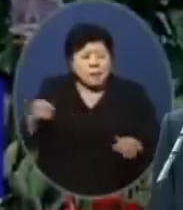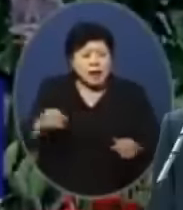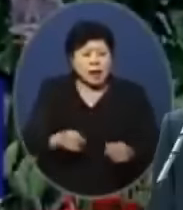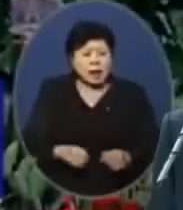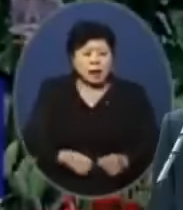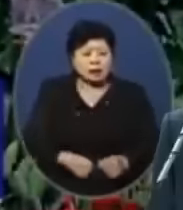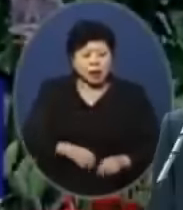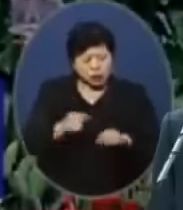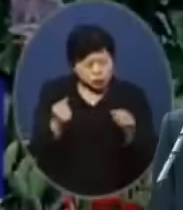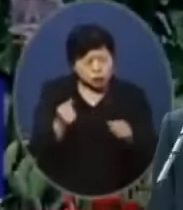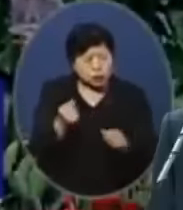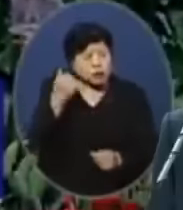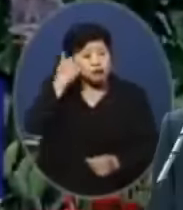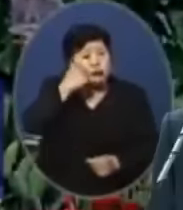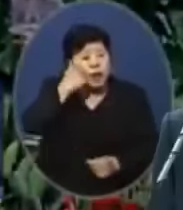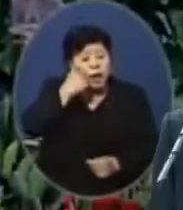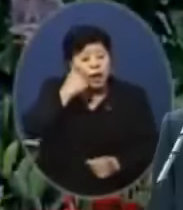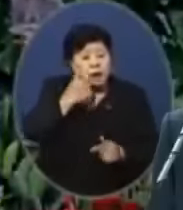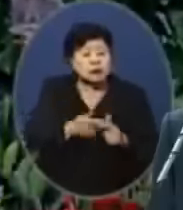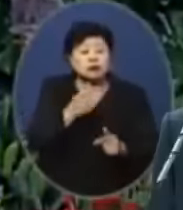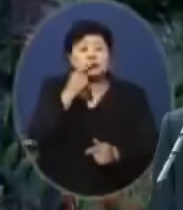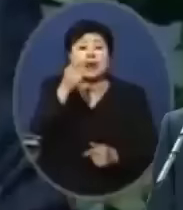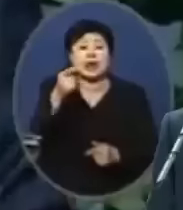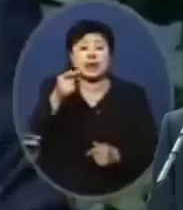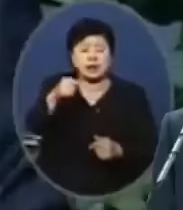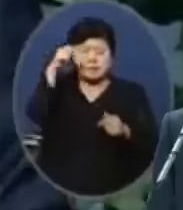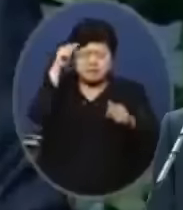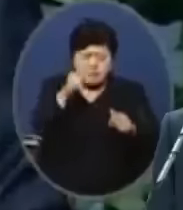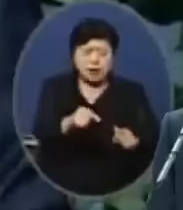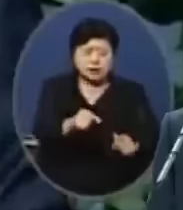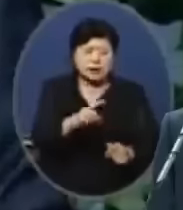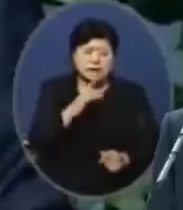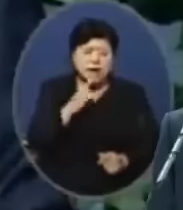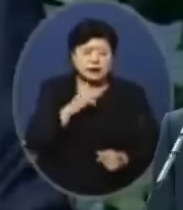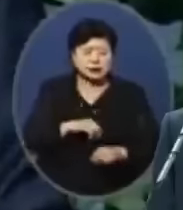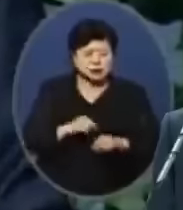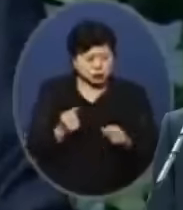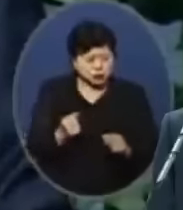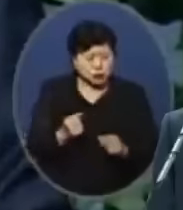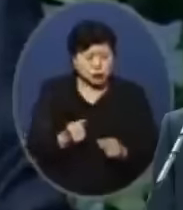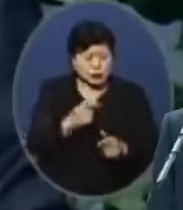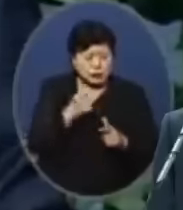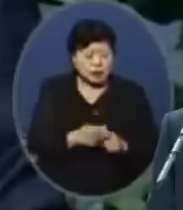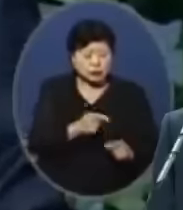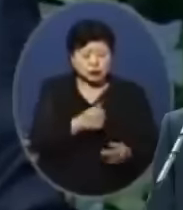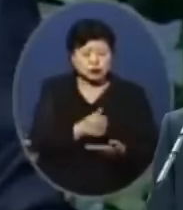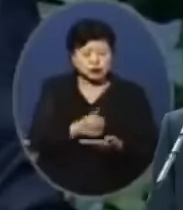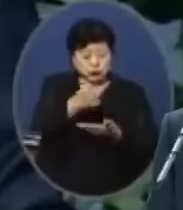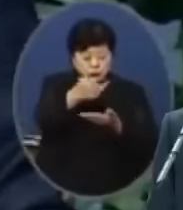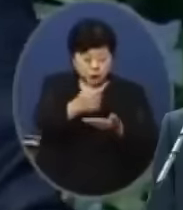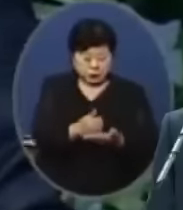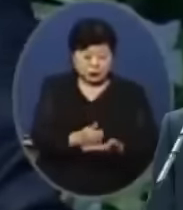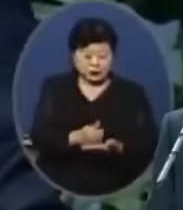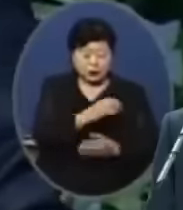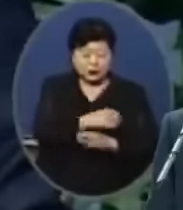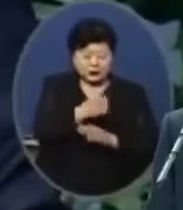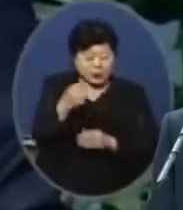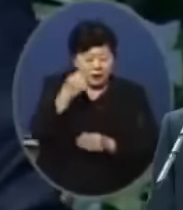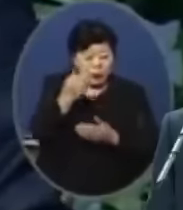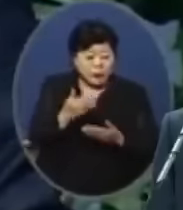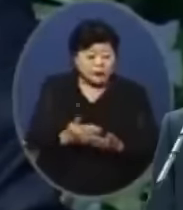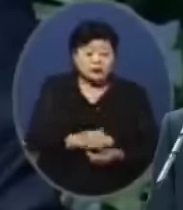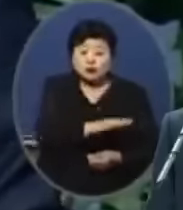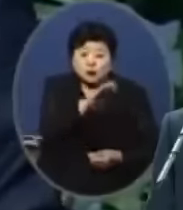바다도 순종하는가. 예수님의 명령만 순종할 뿐 아니라 예수님을 구주로 모시고 그리스도의 영을